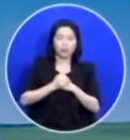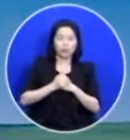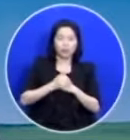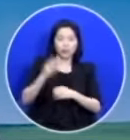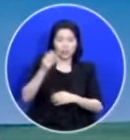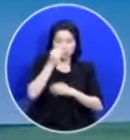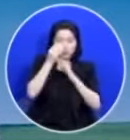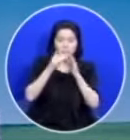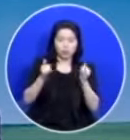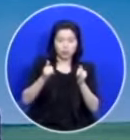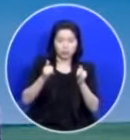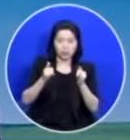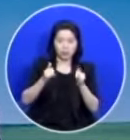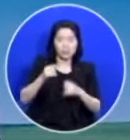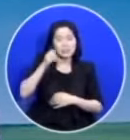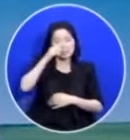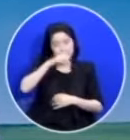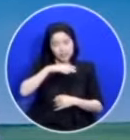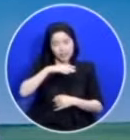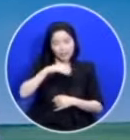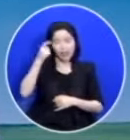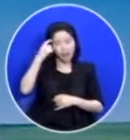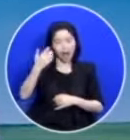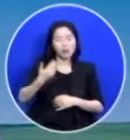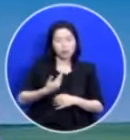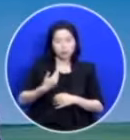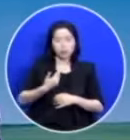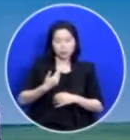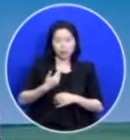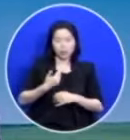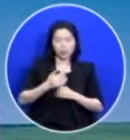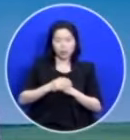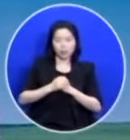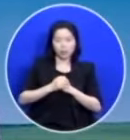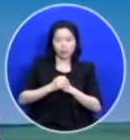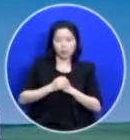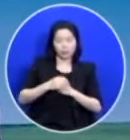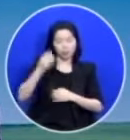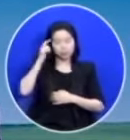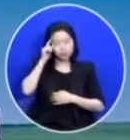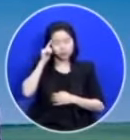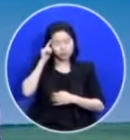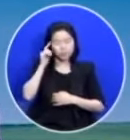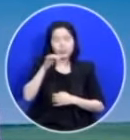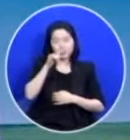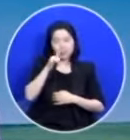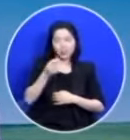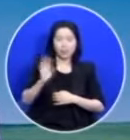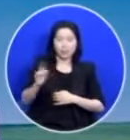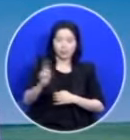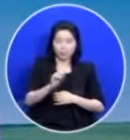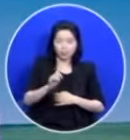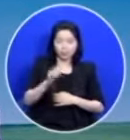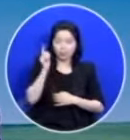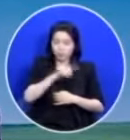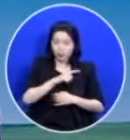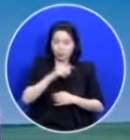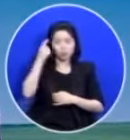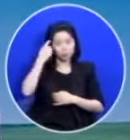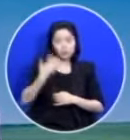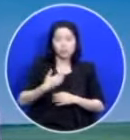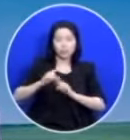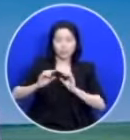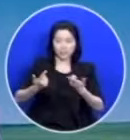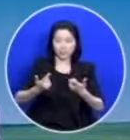성도님들이 지나가는 말로 안부를 묻는 말에도 사실 스트레스 받을 때가 있어요 전혀 그런 의도가 아닌데 그렇다고